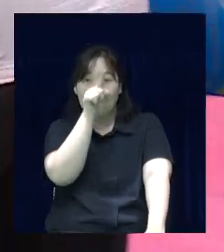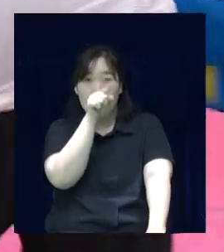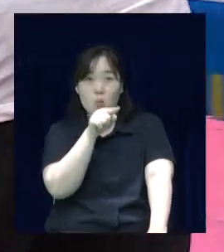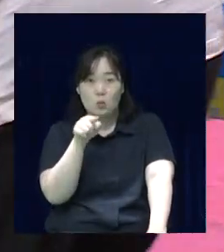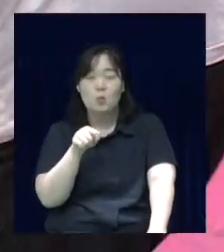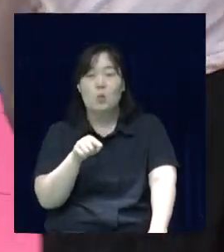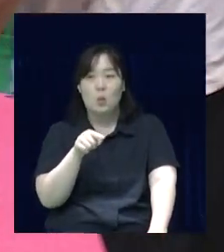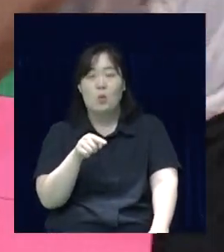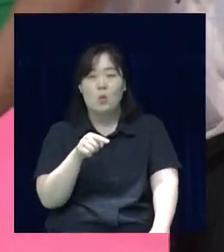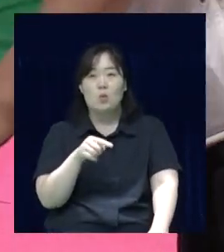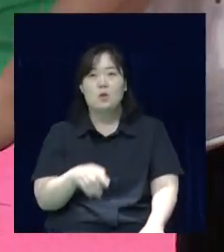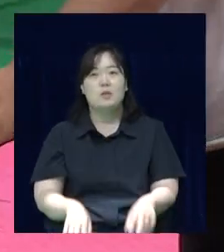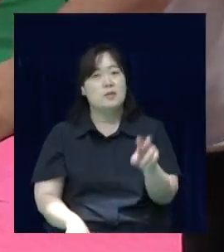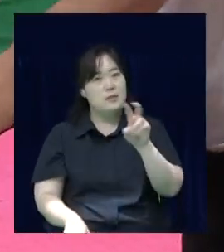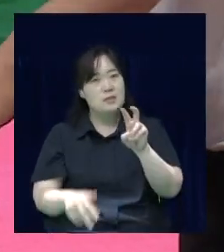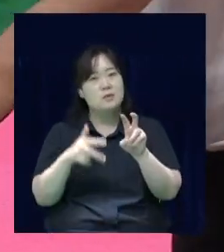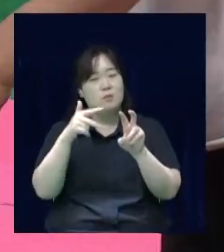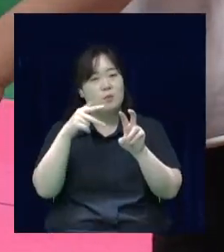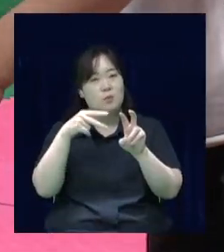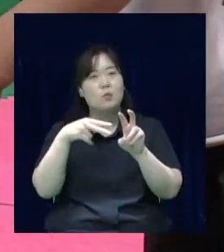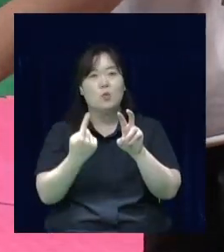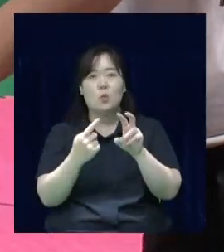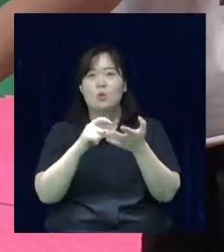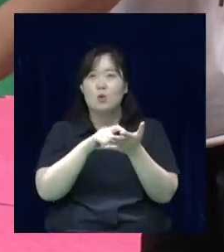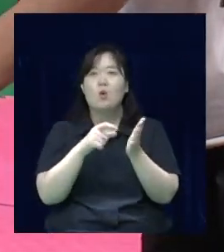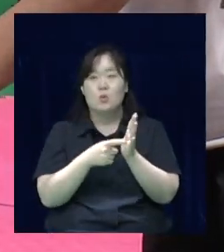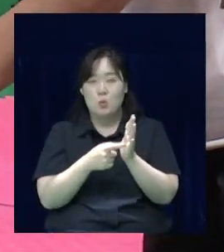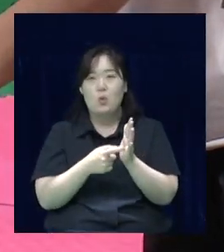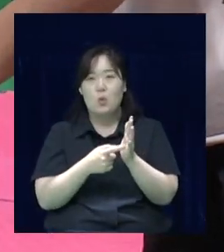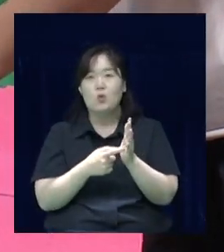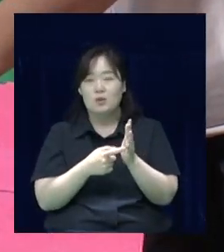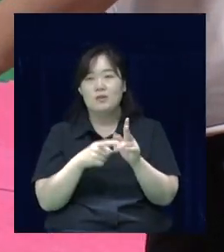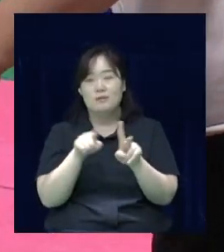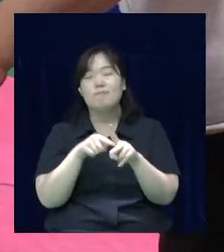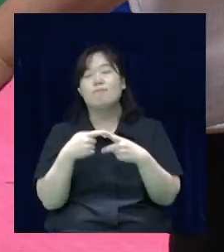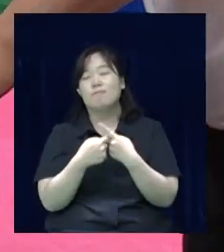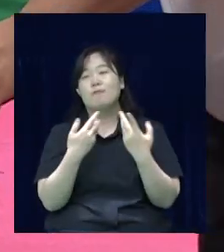제로로 보면 20도 각도까지는 허용을 하는 것이 있습니다. 네.